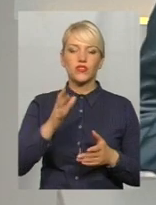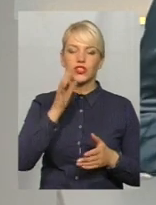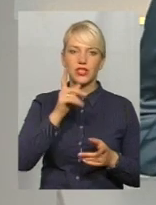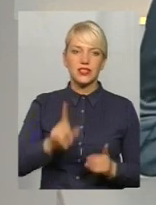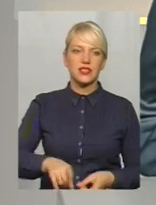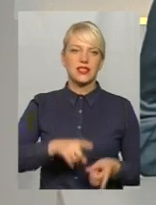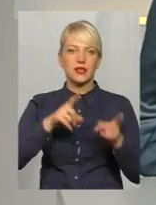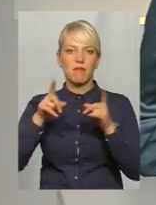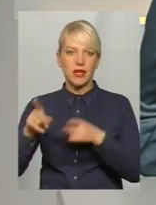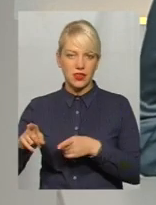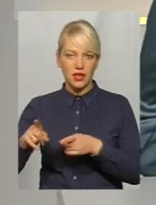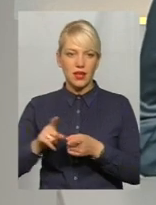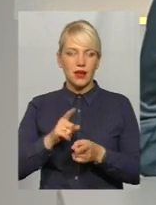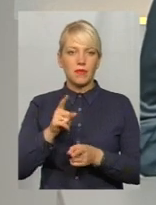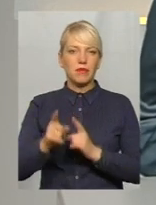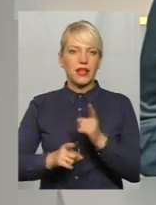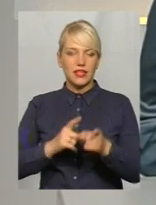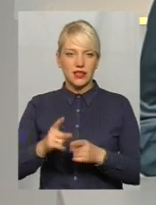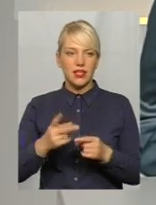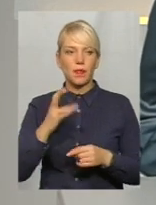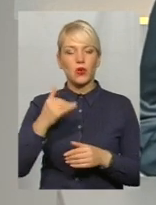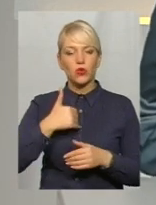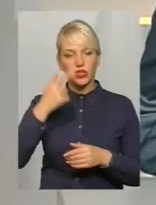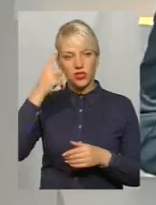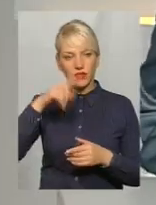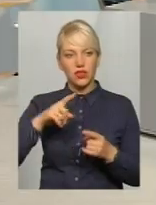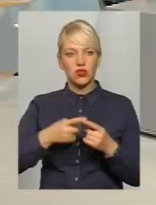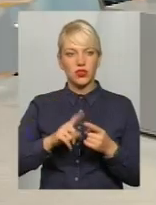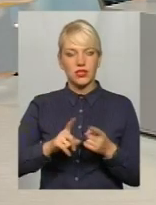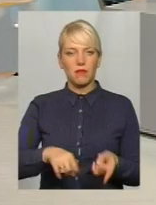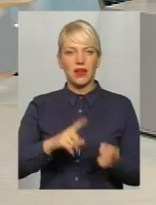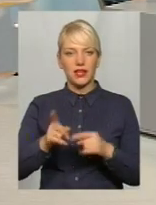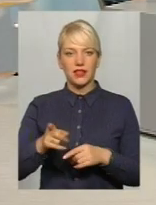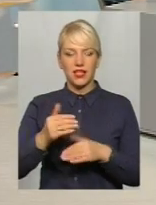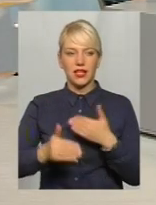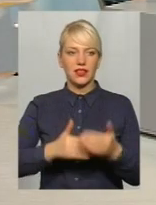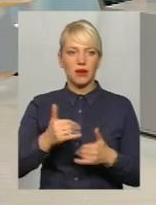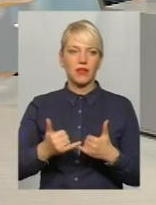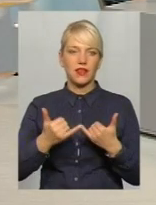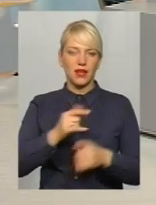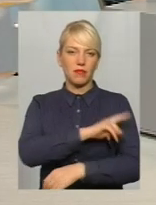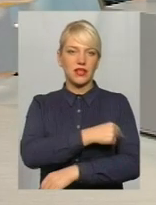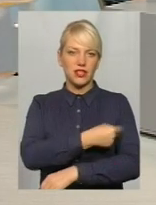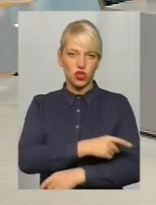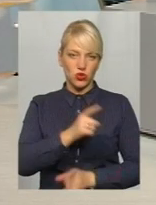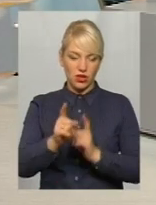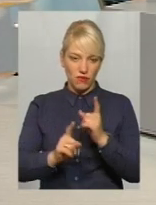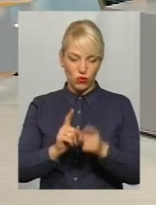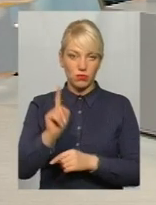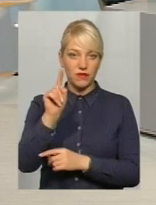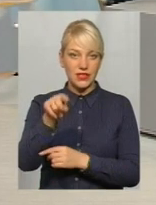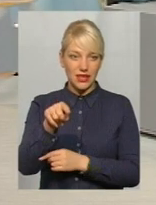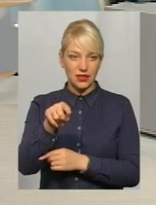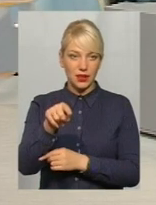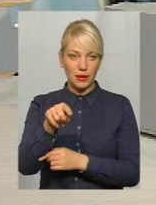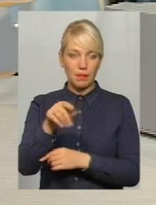змін. Але хочеться вірити, що цей перехідний етап для медичної реформи все-таки